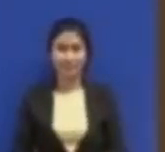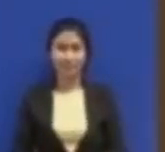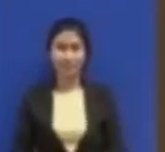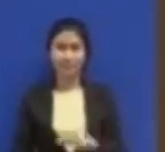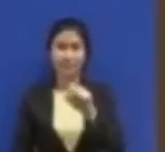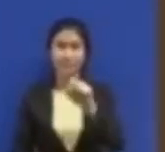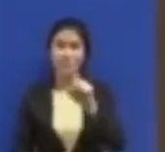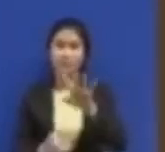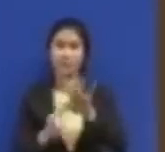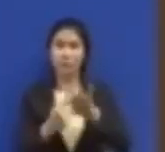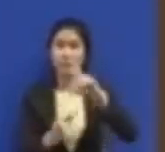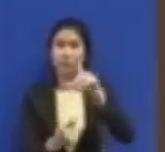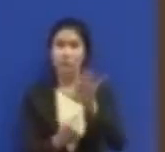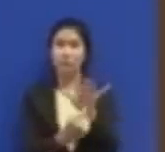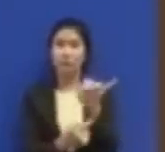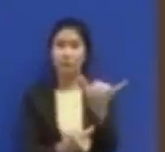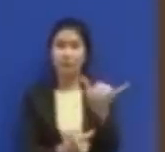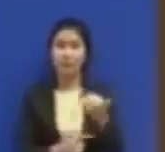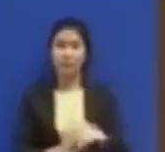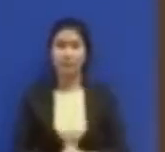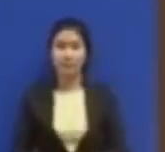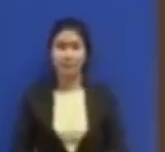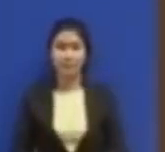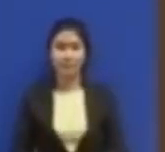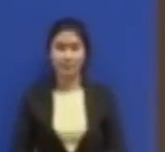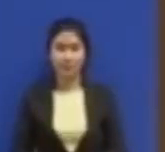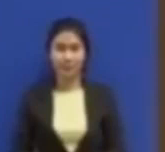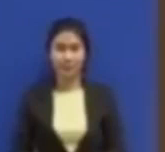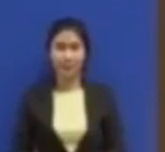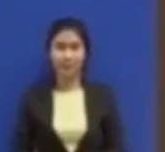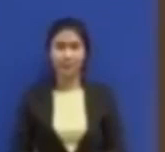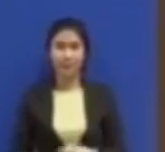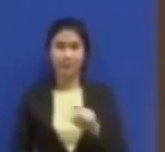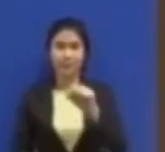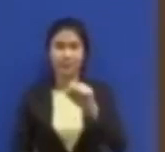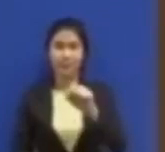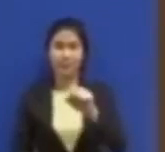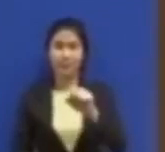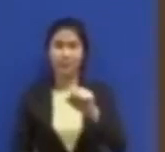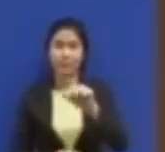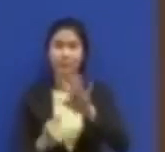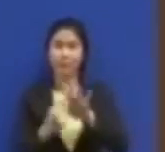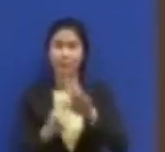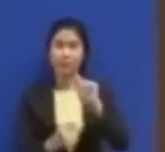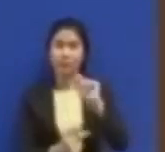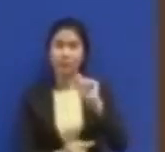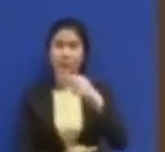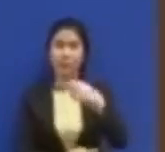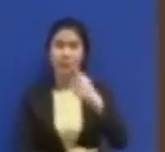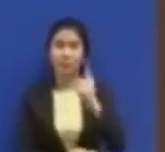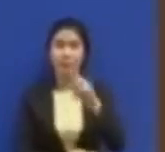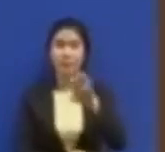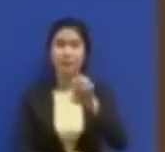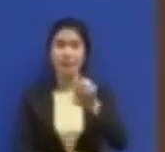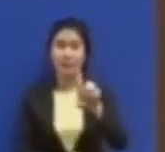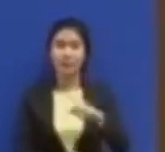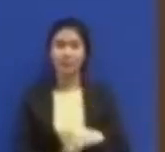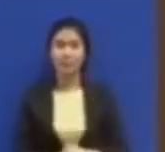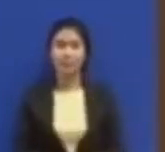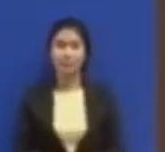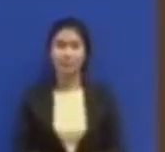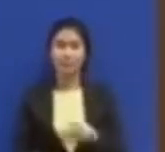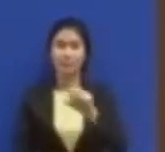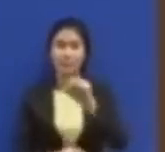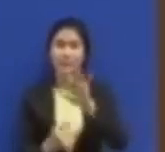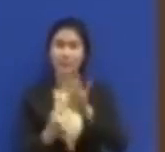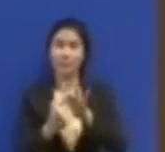ยบุตรสาระ215นายสุธีมากบุญ216นางสุนี